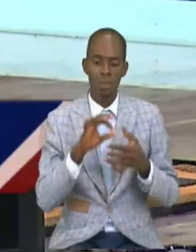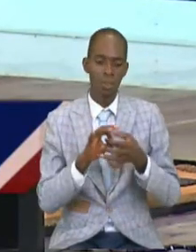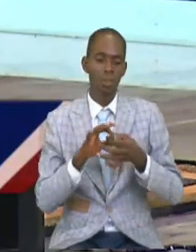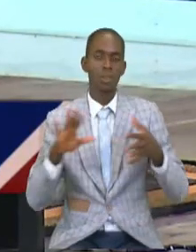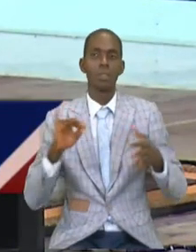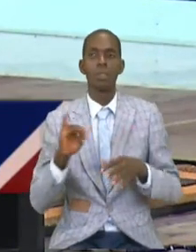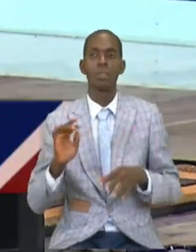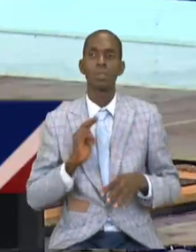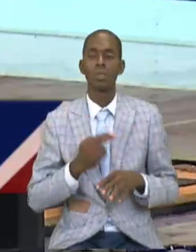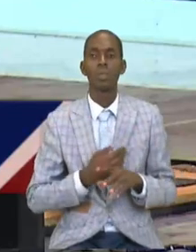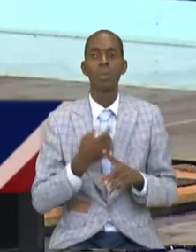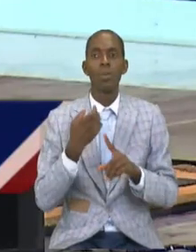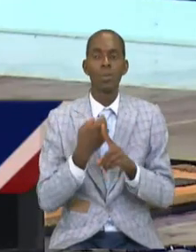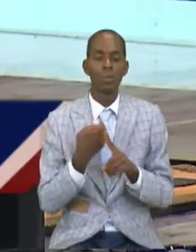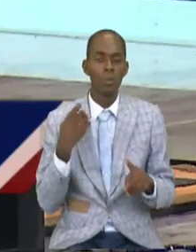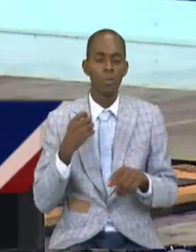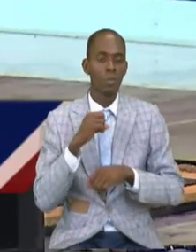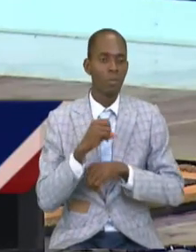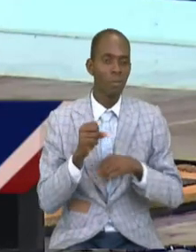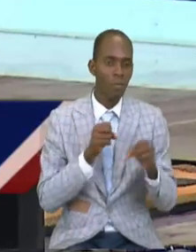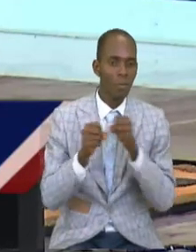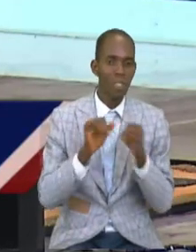Le Seigneur nous libère